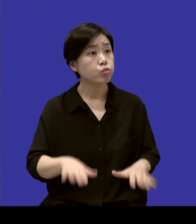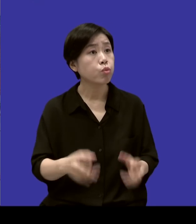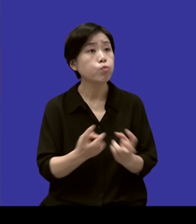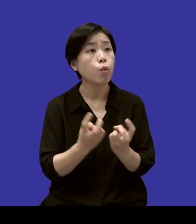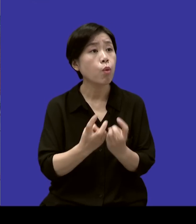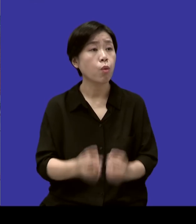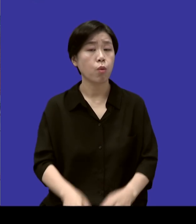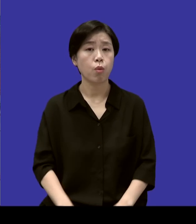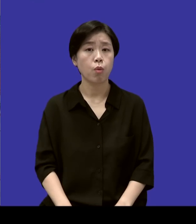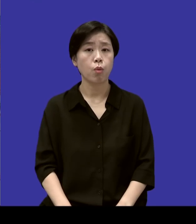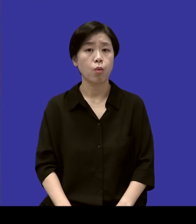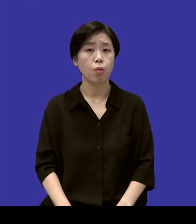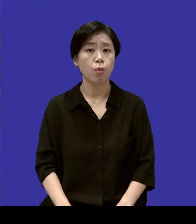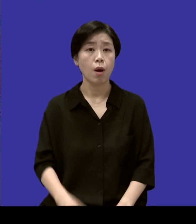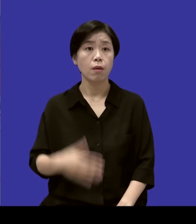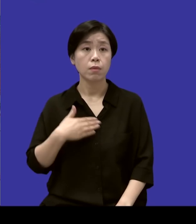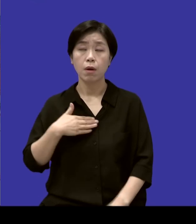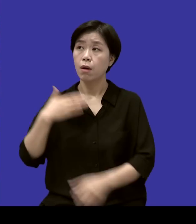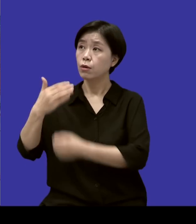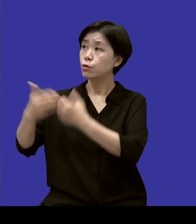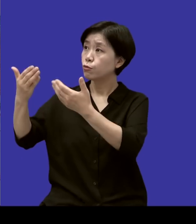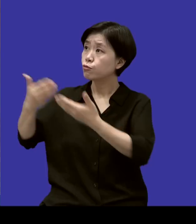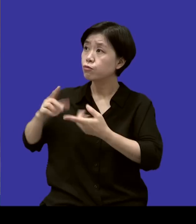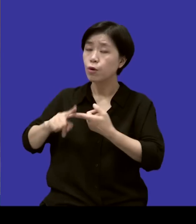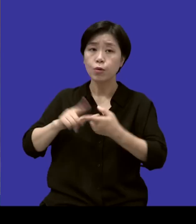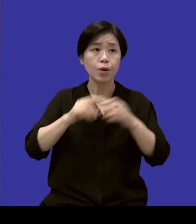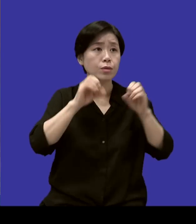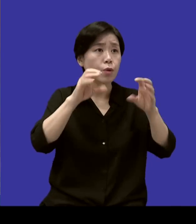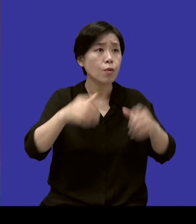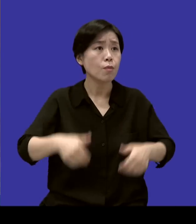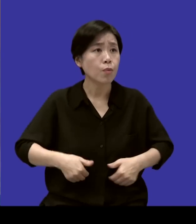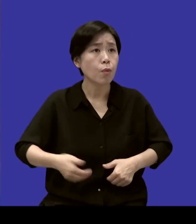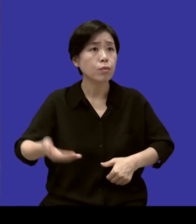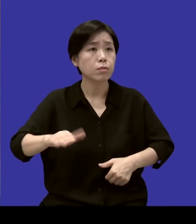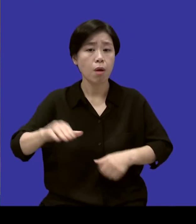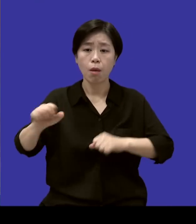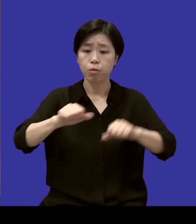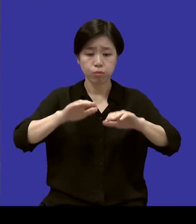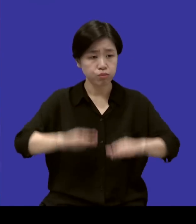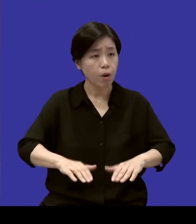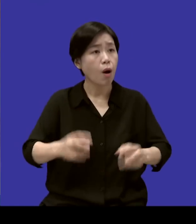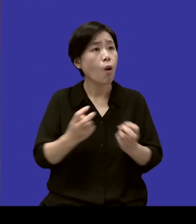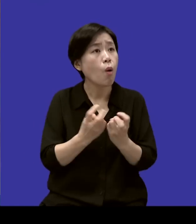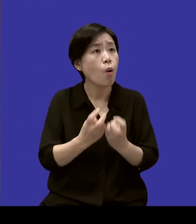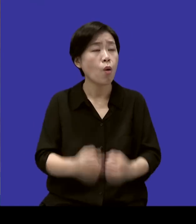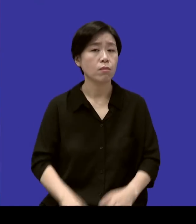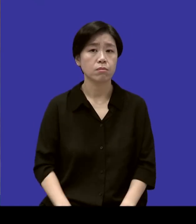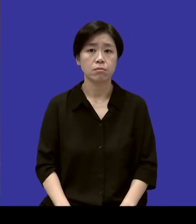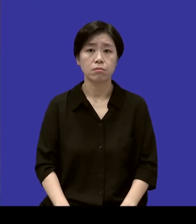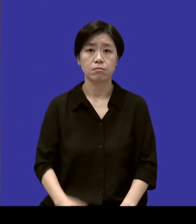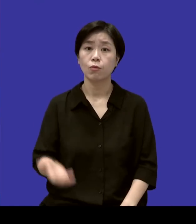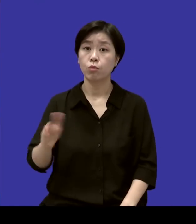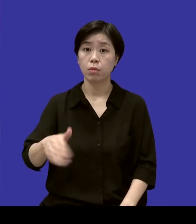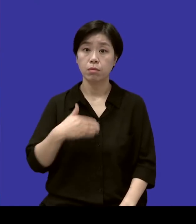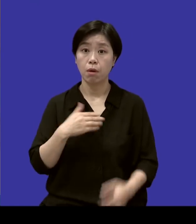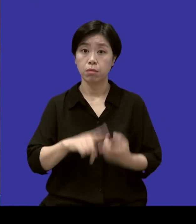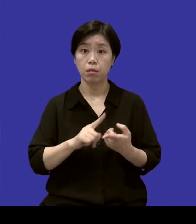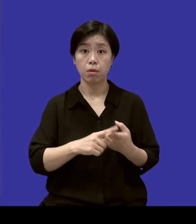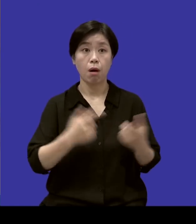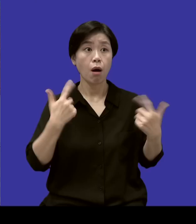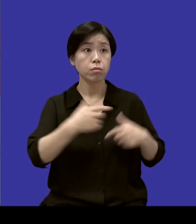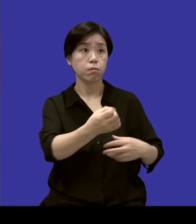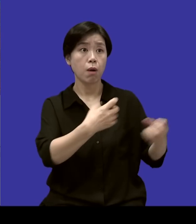그래서 얘기를 해야 전해야 될 거 아니에요. 그러면 권사님들이나 장로님들이 적당히 해요. 적당히. 막